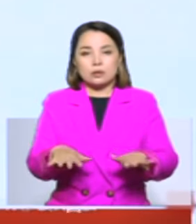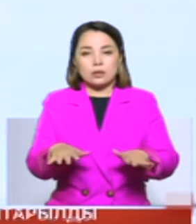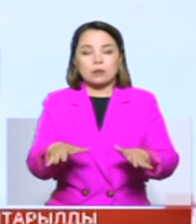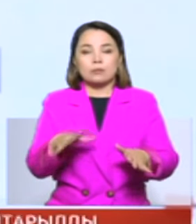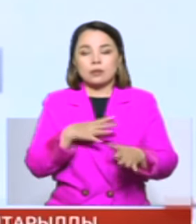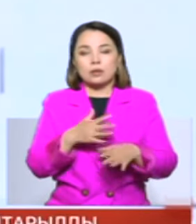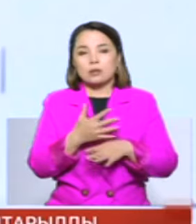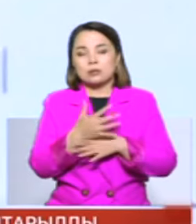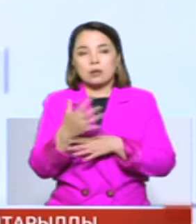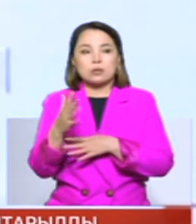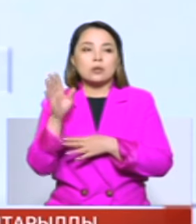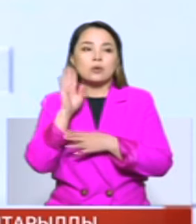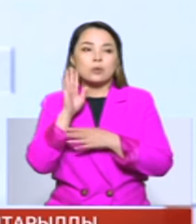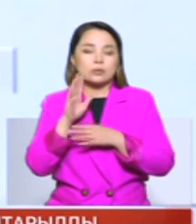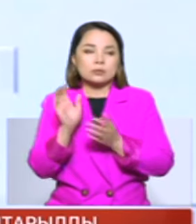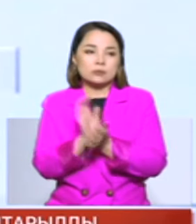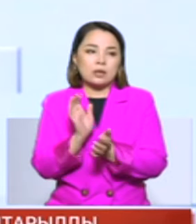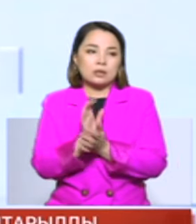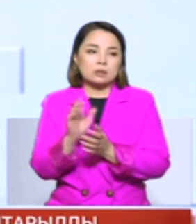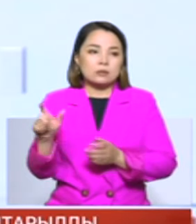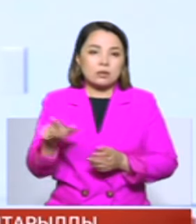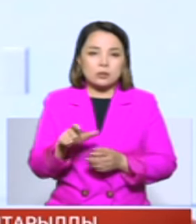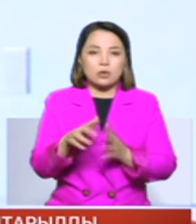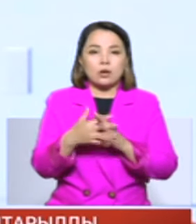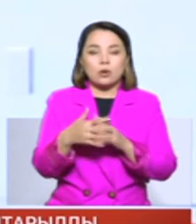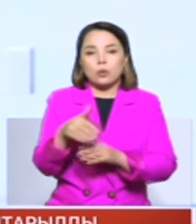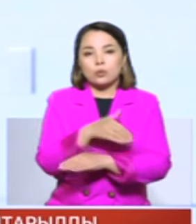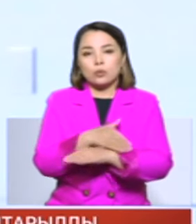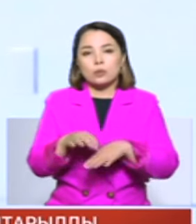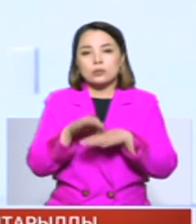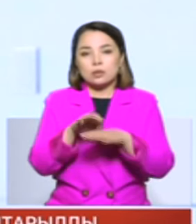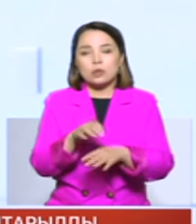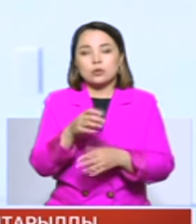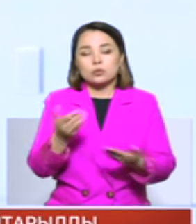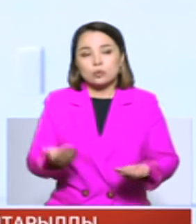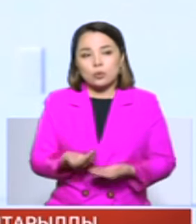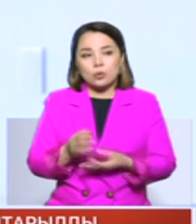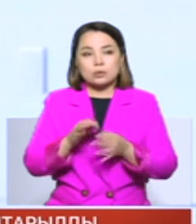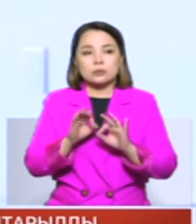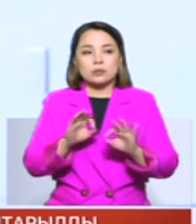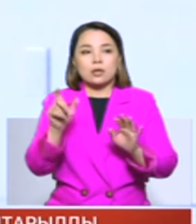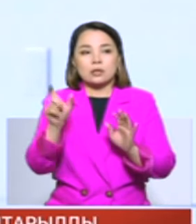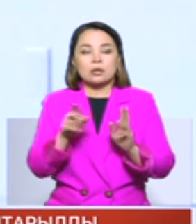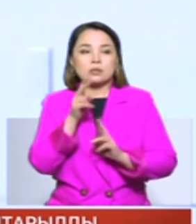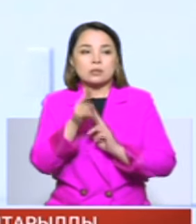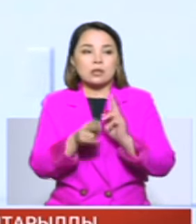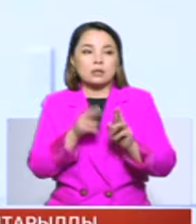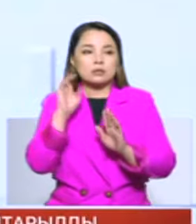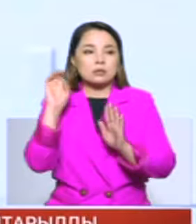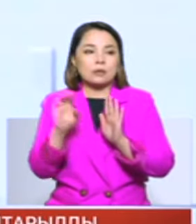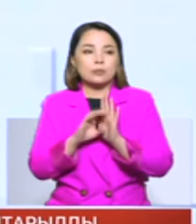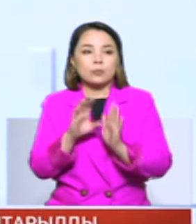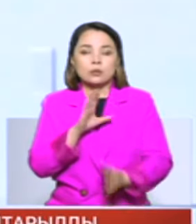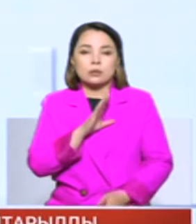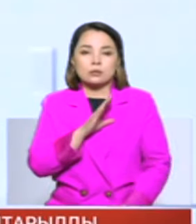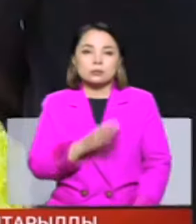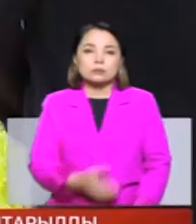тоғаннан аққан лас су ауыл көшелеріне де жеткен. Тұрғындардың уәжін Айдана Қуантхан тыңдап қайтты.